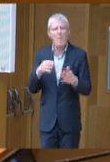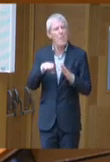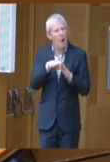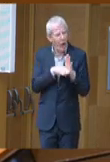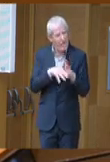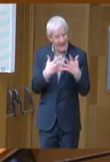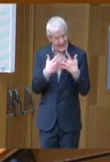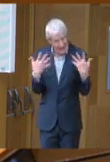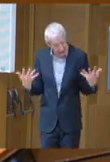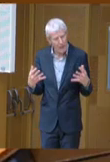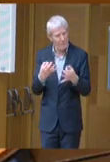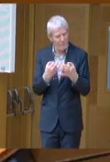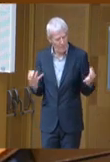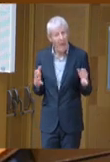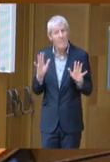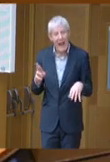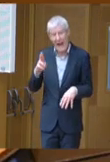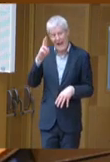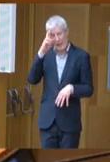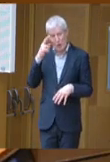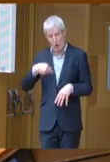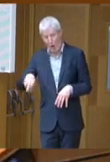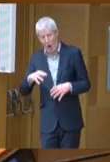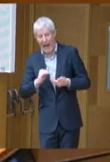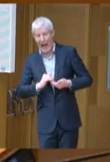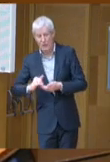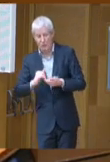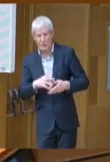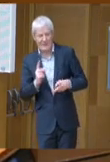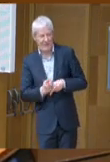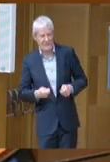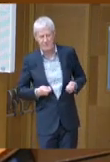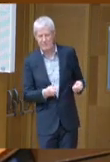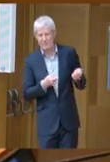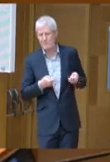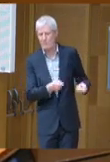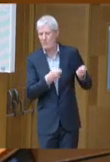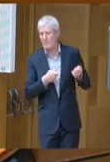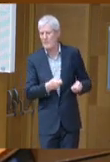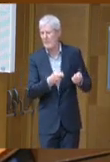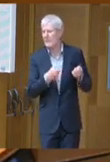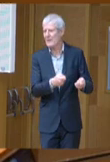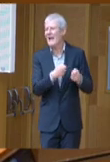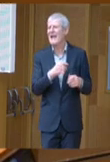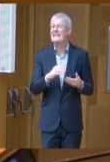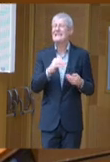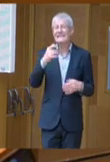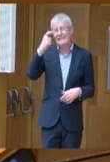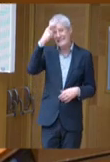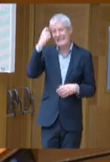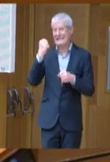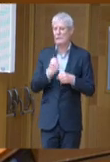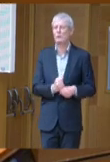ma dobbiamo anche ricordarci che come associazione dobbiamo stimolare le istituzioni a creare